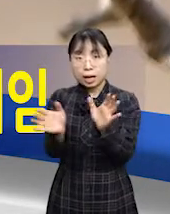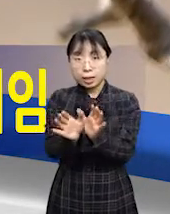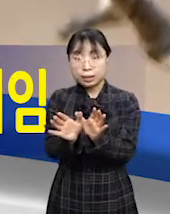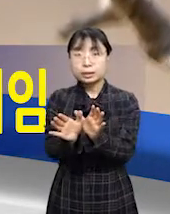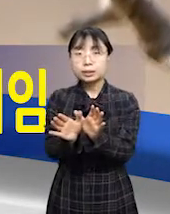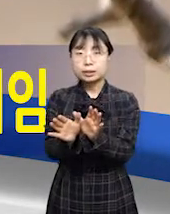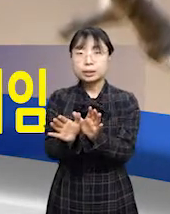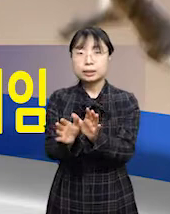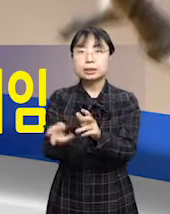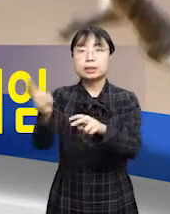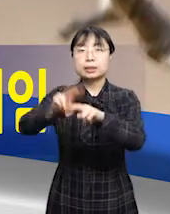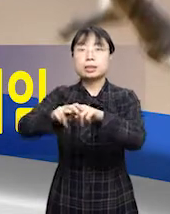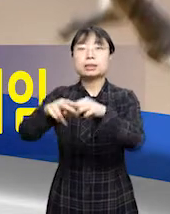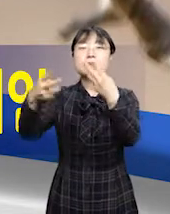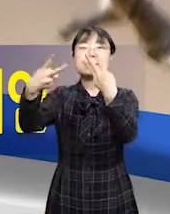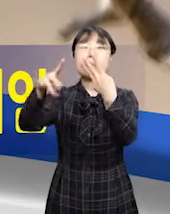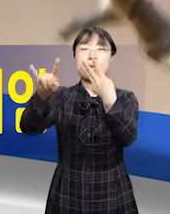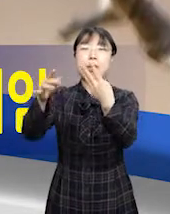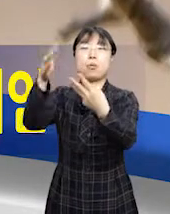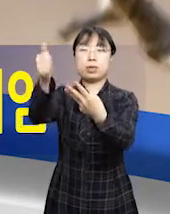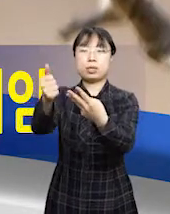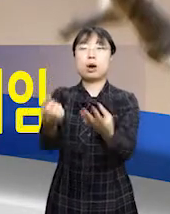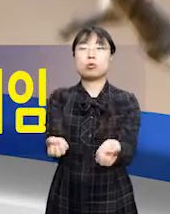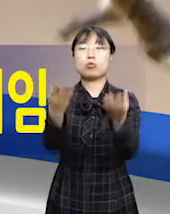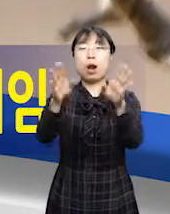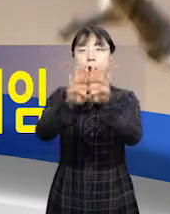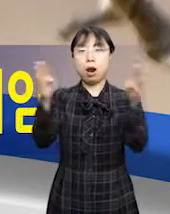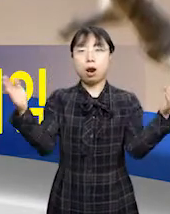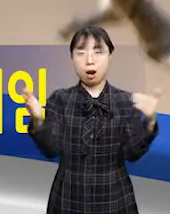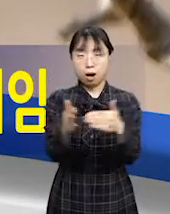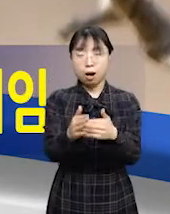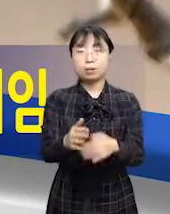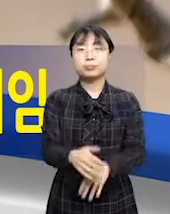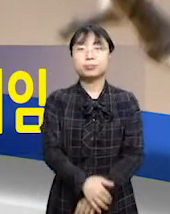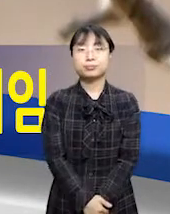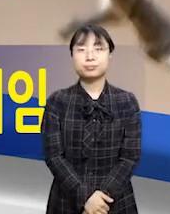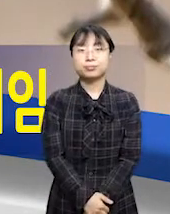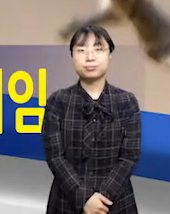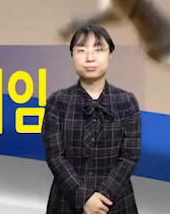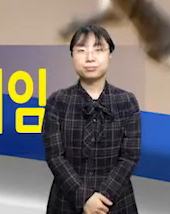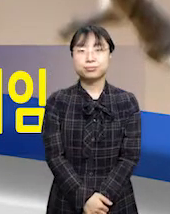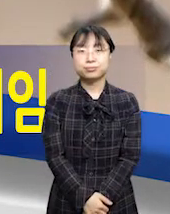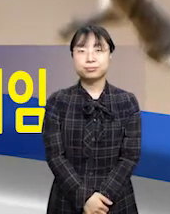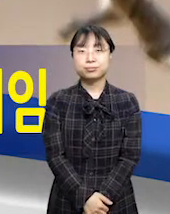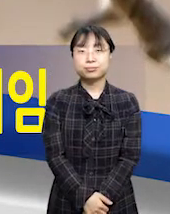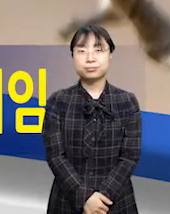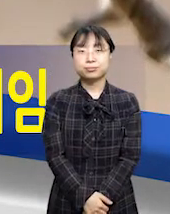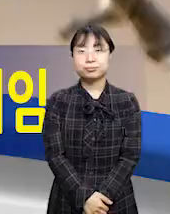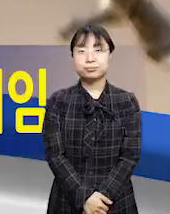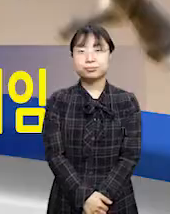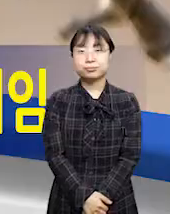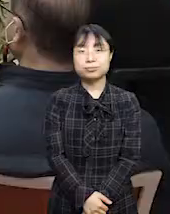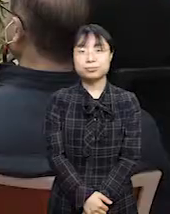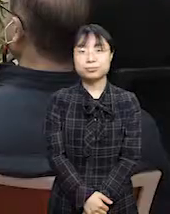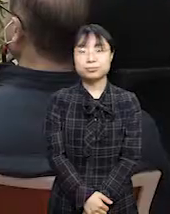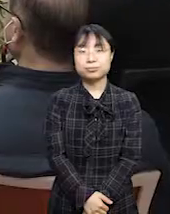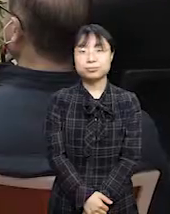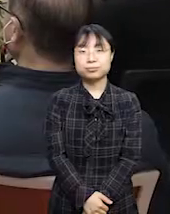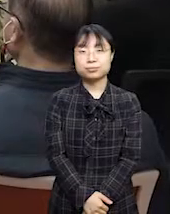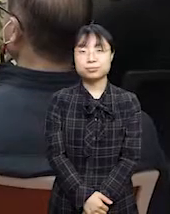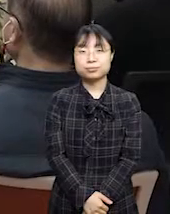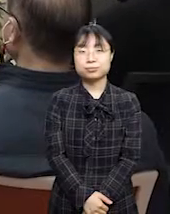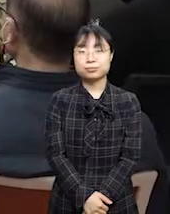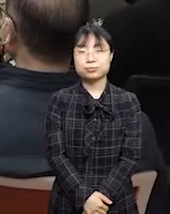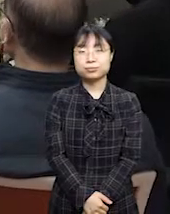부곡도깨비시장 고객지원센터에서 제3대 부곡도깨비시장 상인회장 취임식 행사를 가졌습니다.